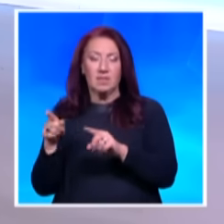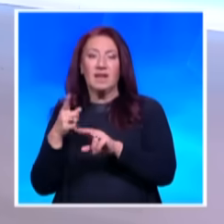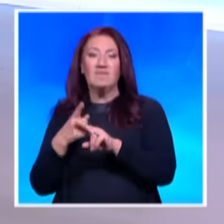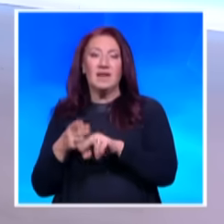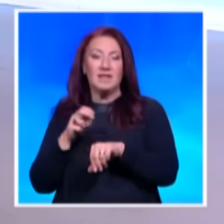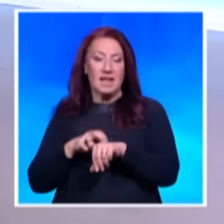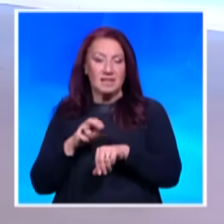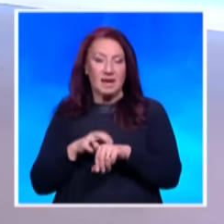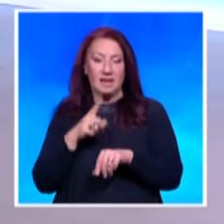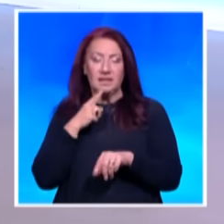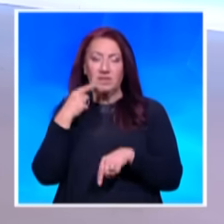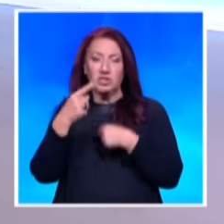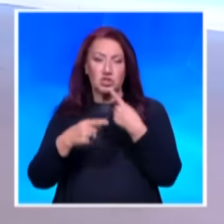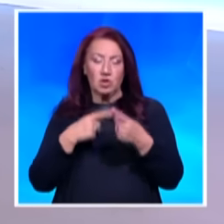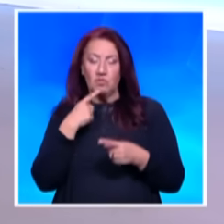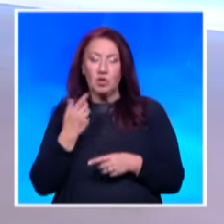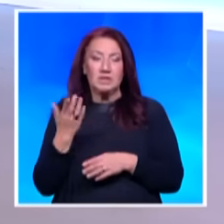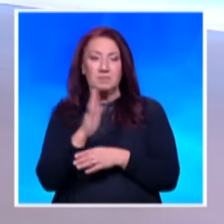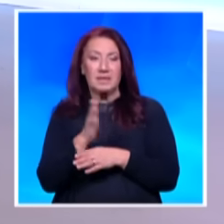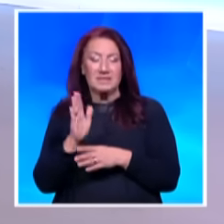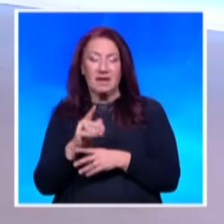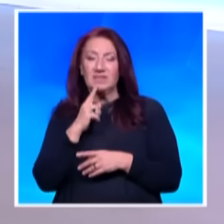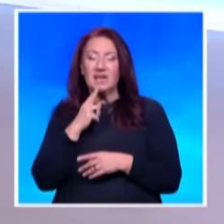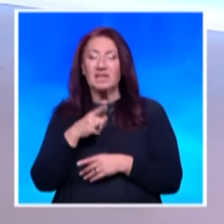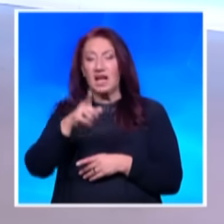ще разговаря с представители на столичната дирекция на вътрешните